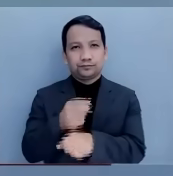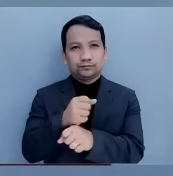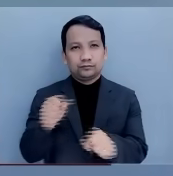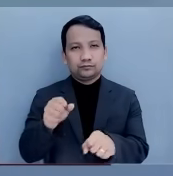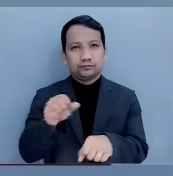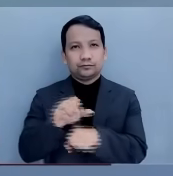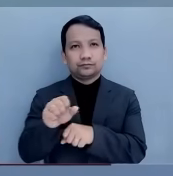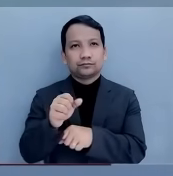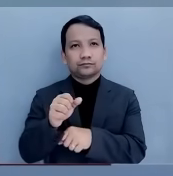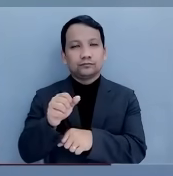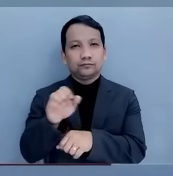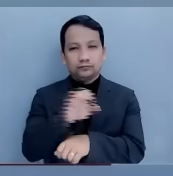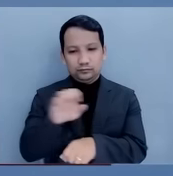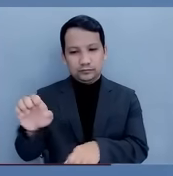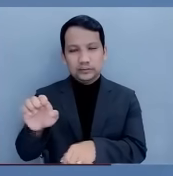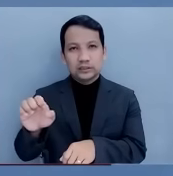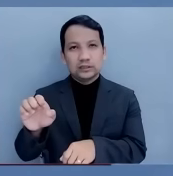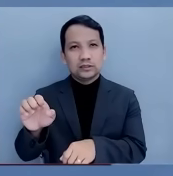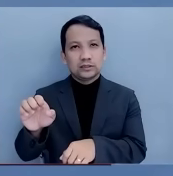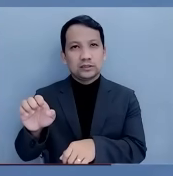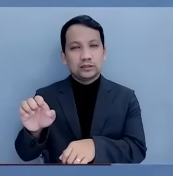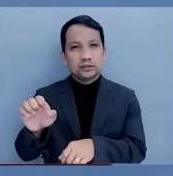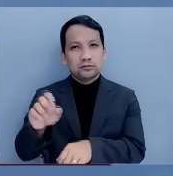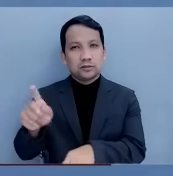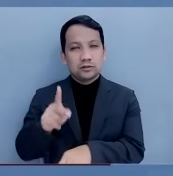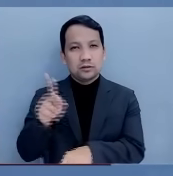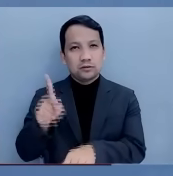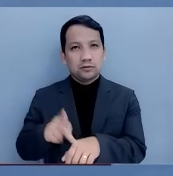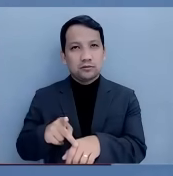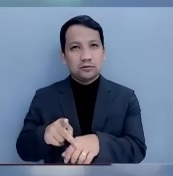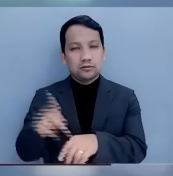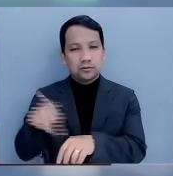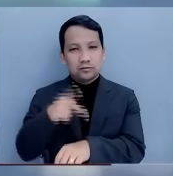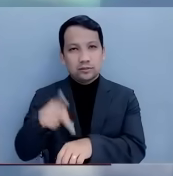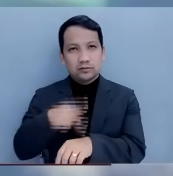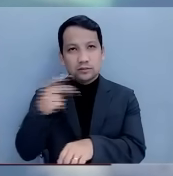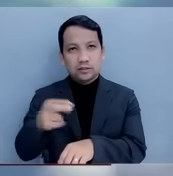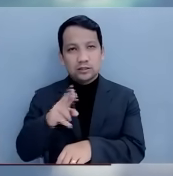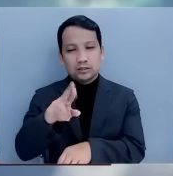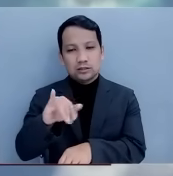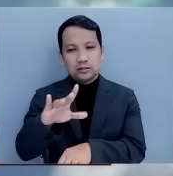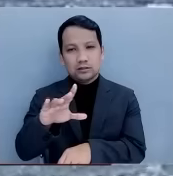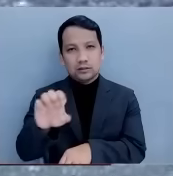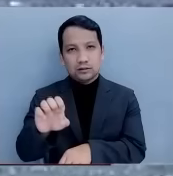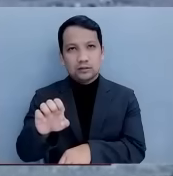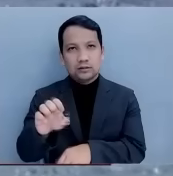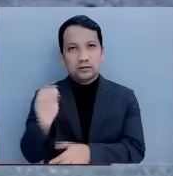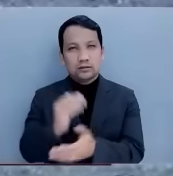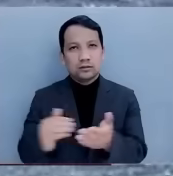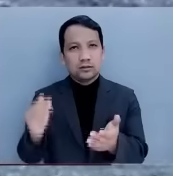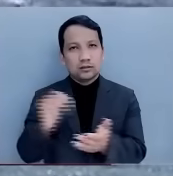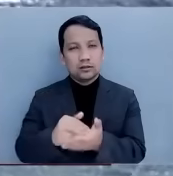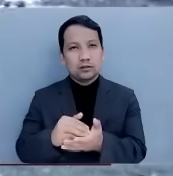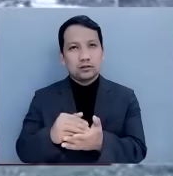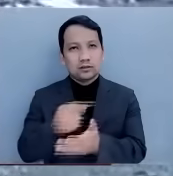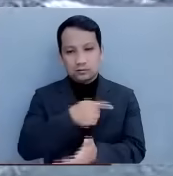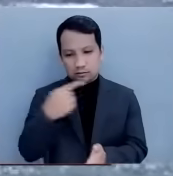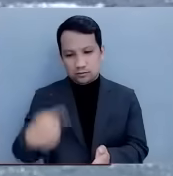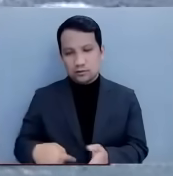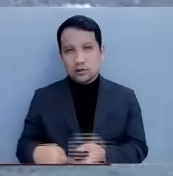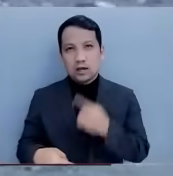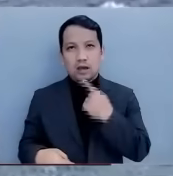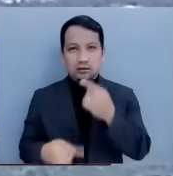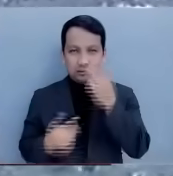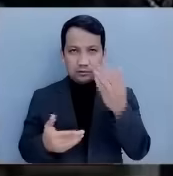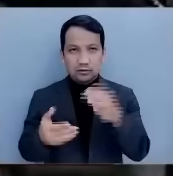Council ang eastern seaboard ng bansa, partikular na ang Philippine Rice. Ang muling pag-aligid ng Chinese vessels posibleng